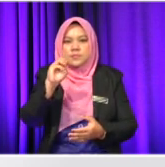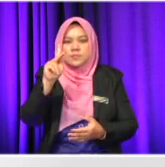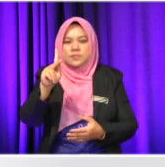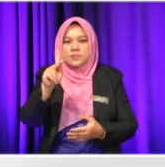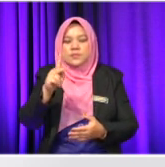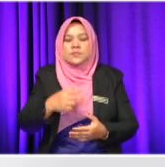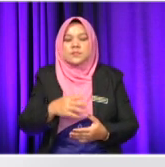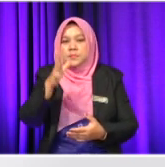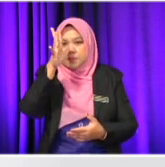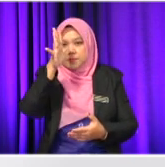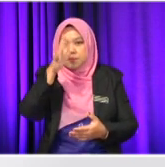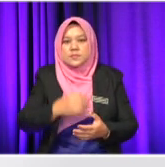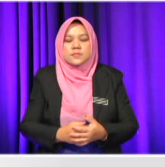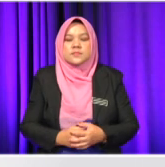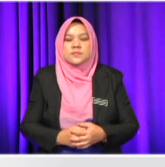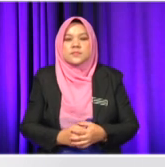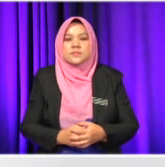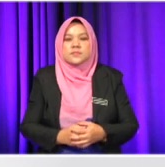Ainin Sofyan